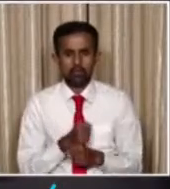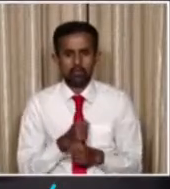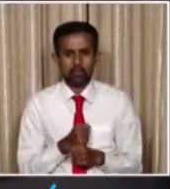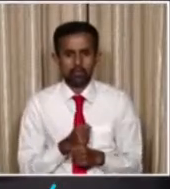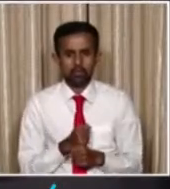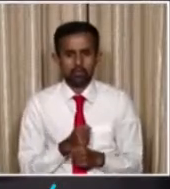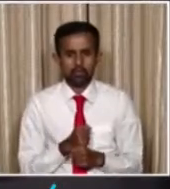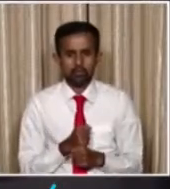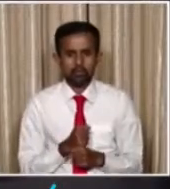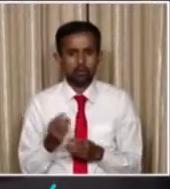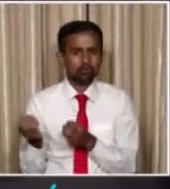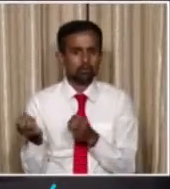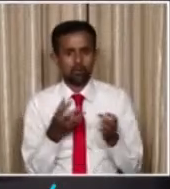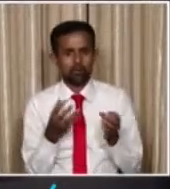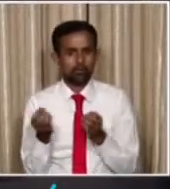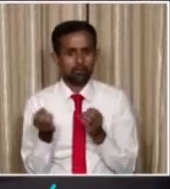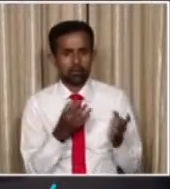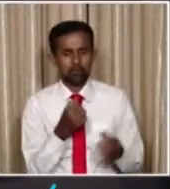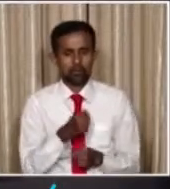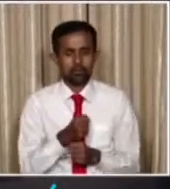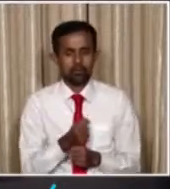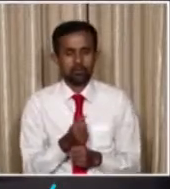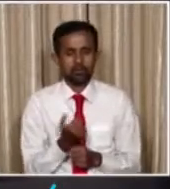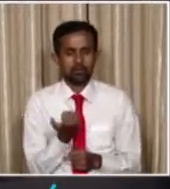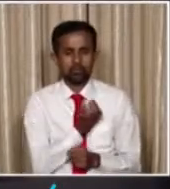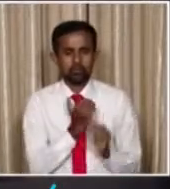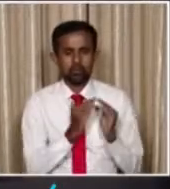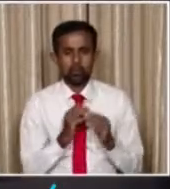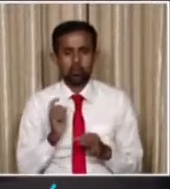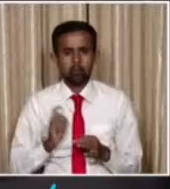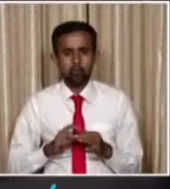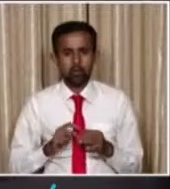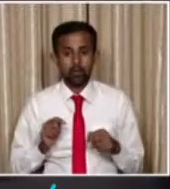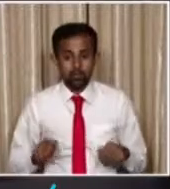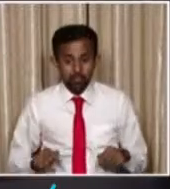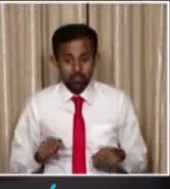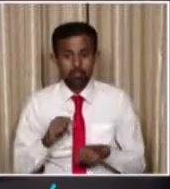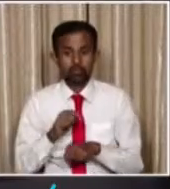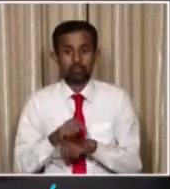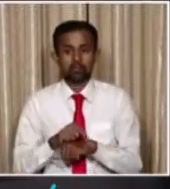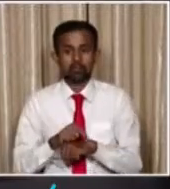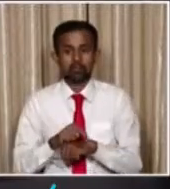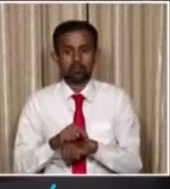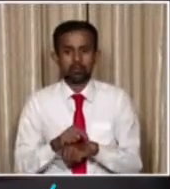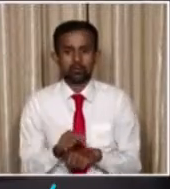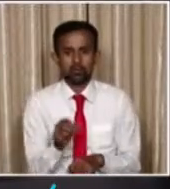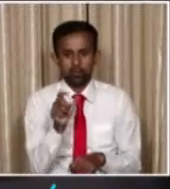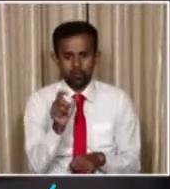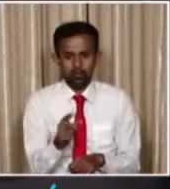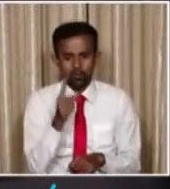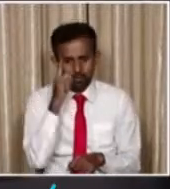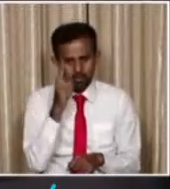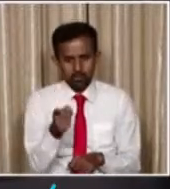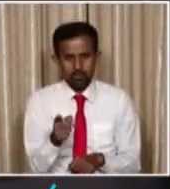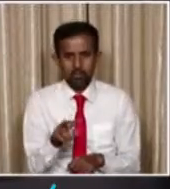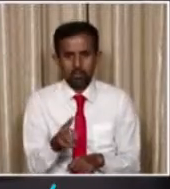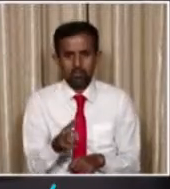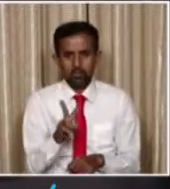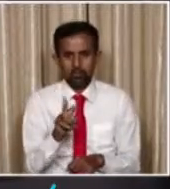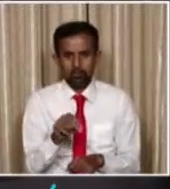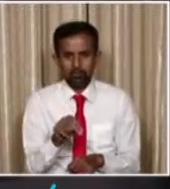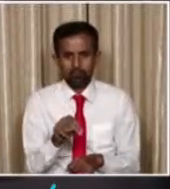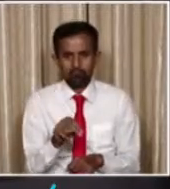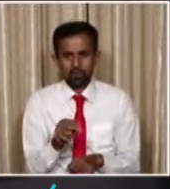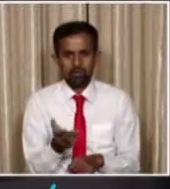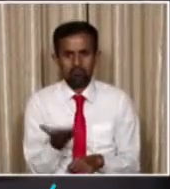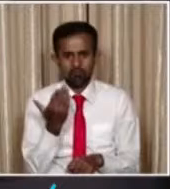වලට යවනවා. ඒතන රජයේ රෝහල් වල ප්‍රශ්නයක් තියෙන්නේ දැනට මම හිතනවා ඔබතුමා දන්න විදිහට 220කට වඩා